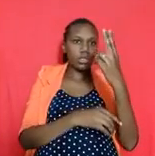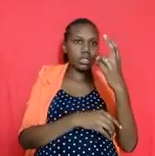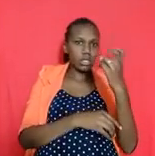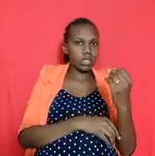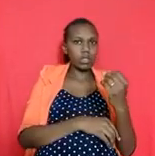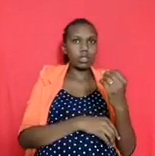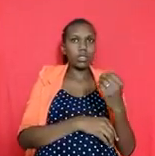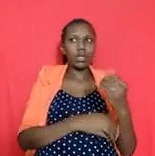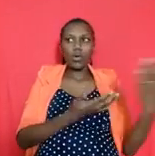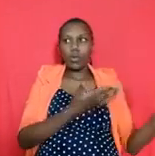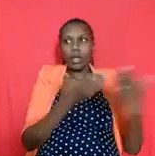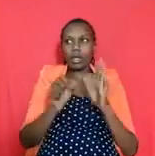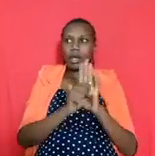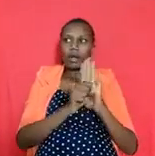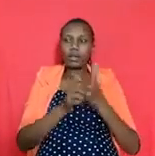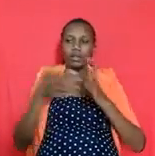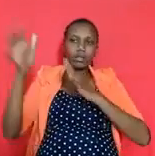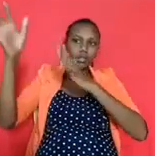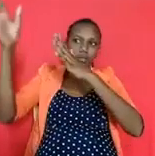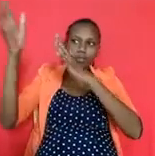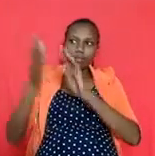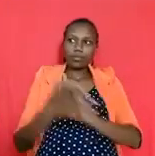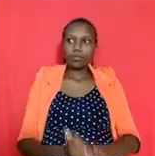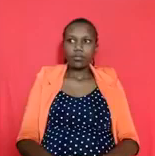Karibu sana bwana treasurer, tumpigie makofi